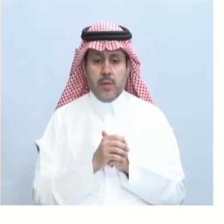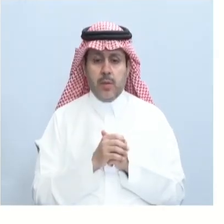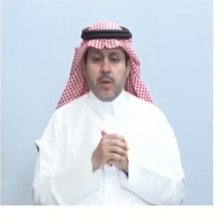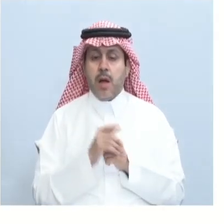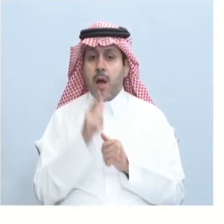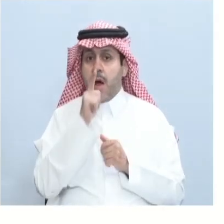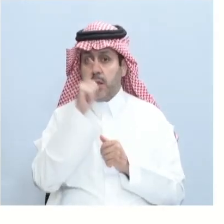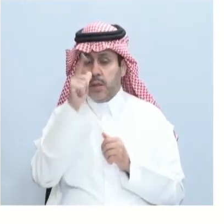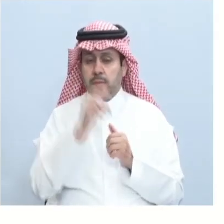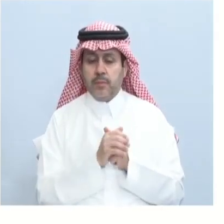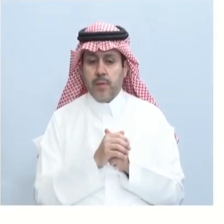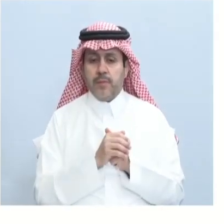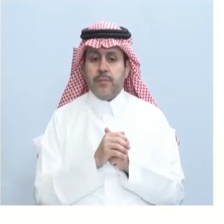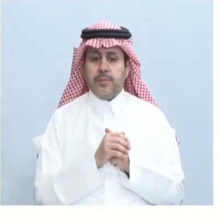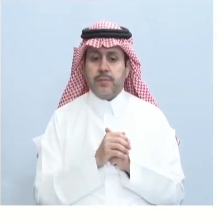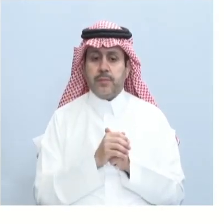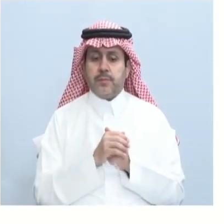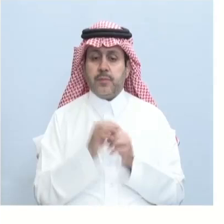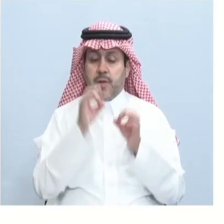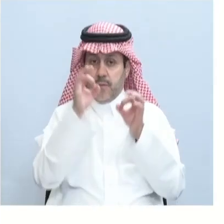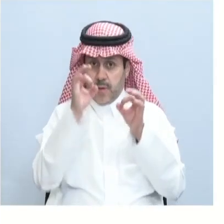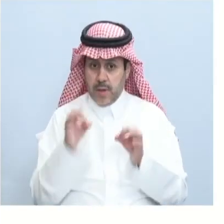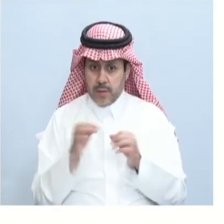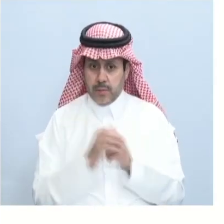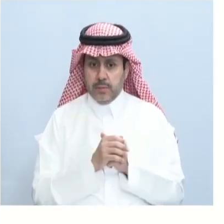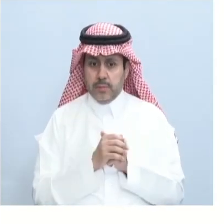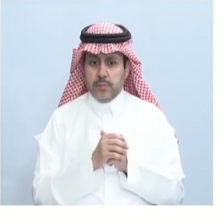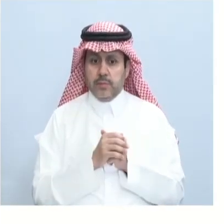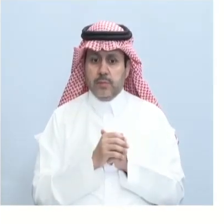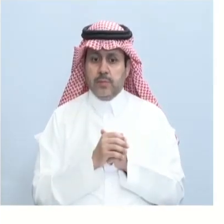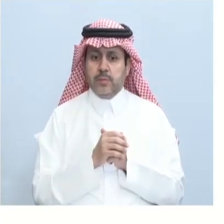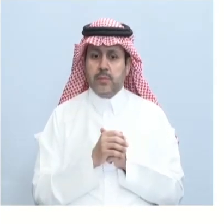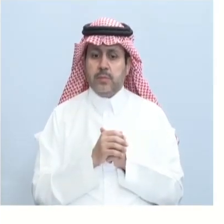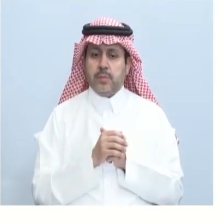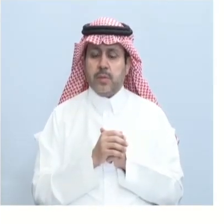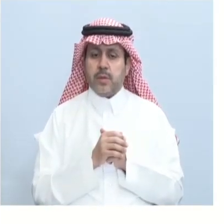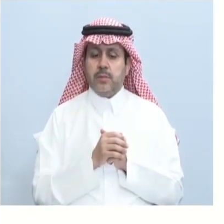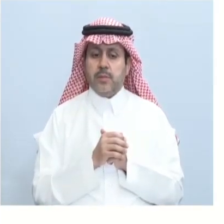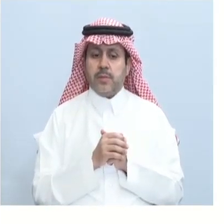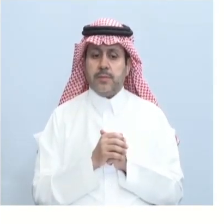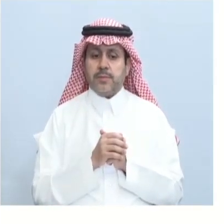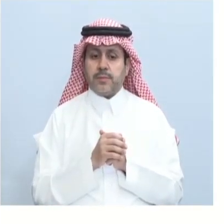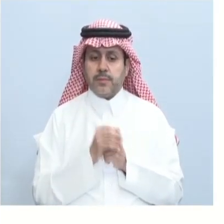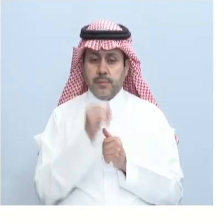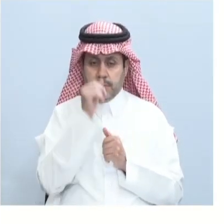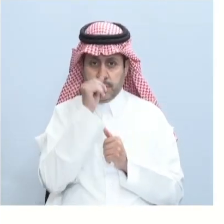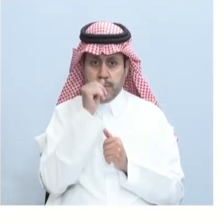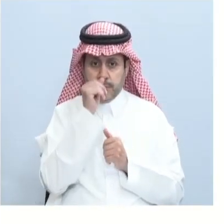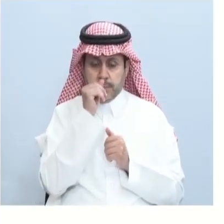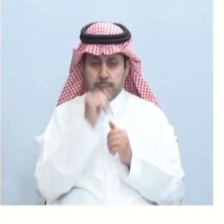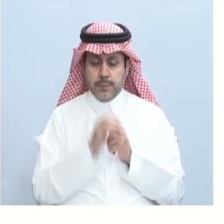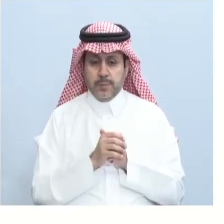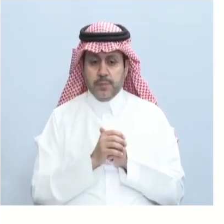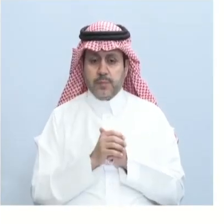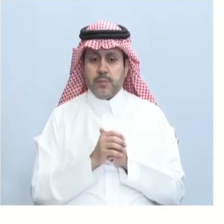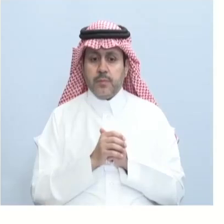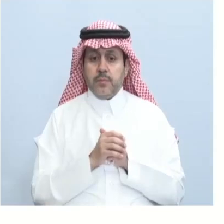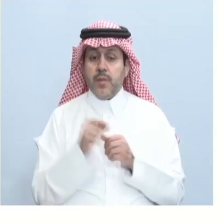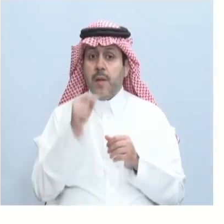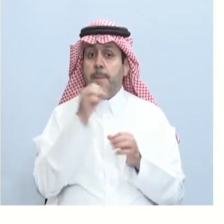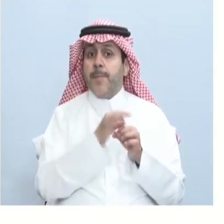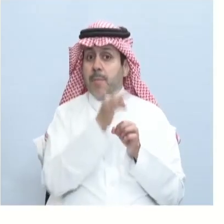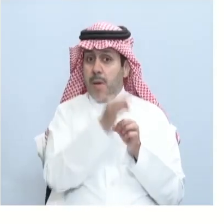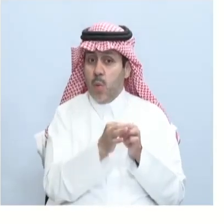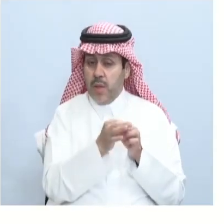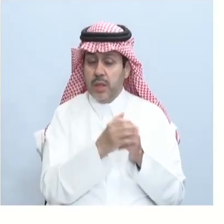تعالى فبما رحمه من الله لنت لهم ولو كنت فضا غليظ القلب لنفض من حولك ما الموضع